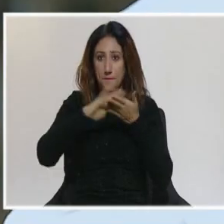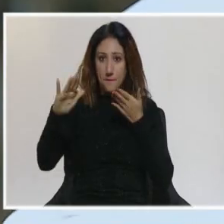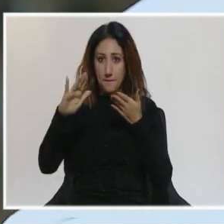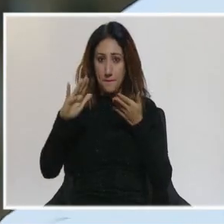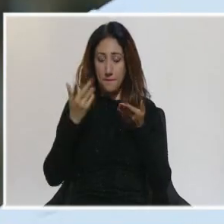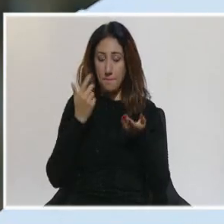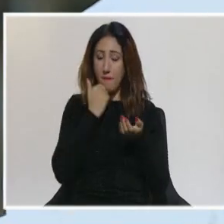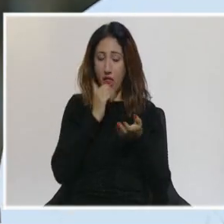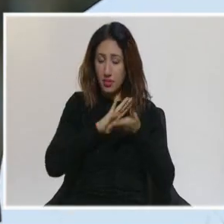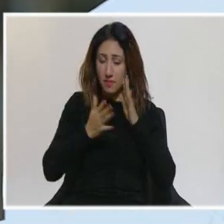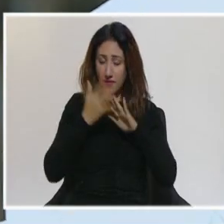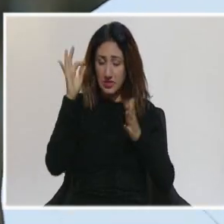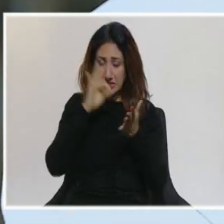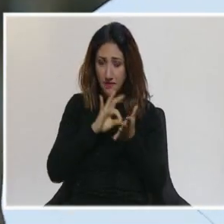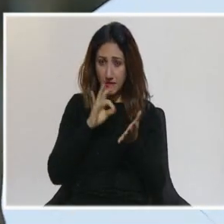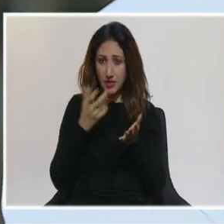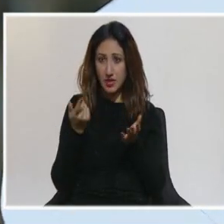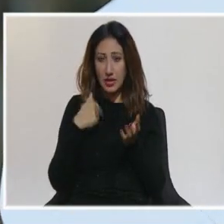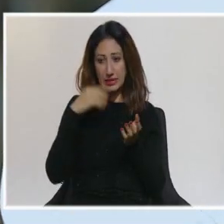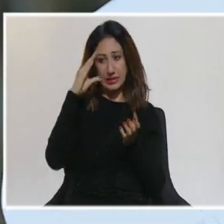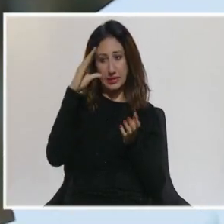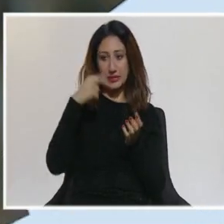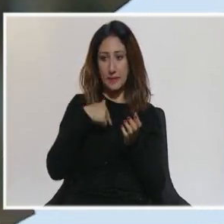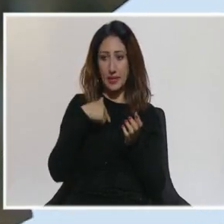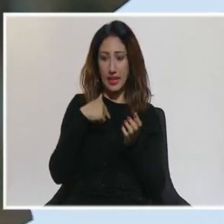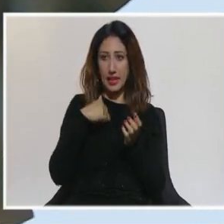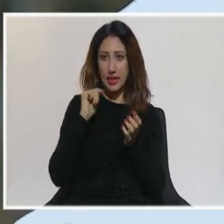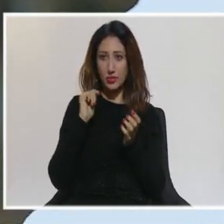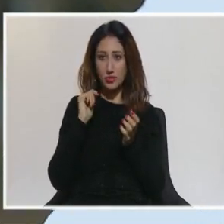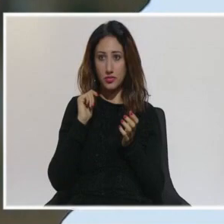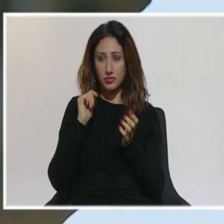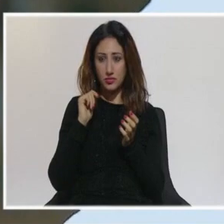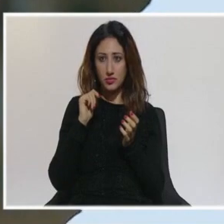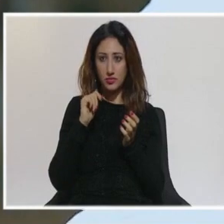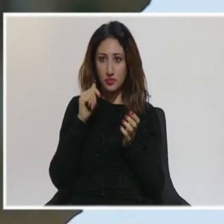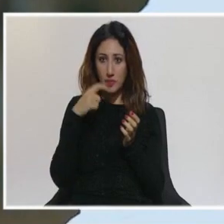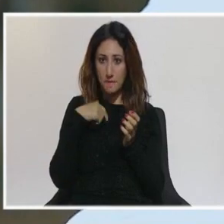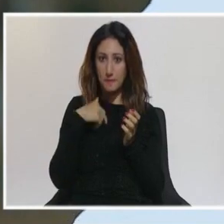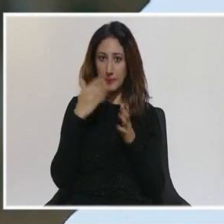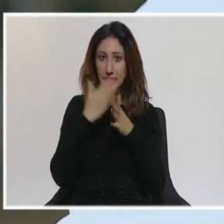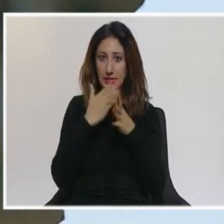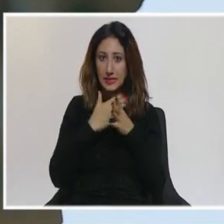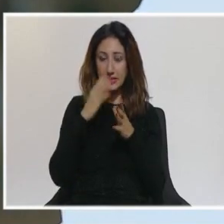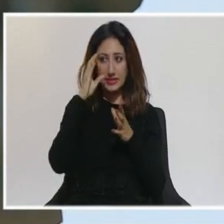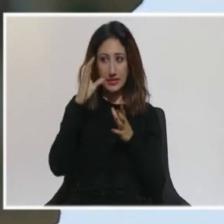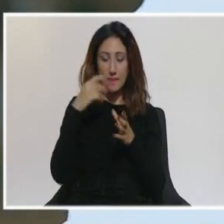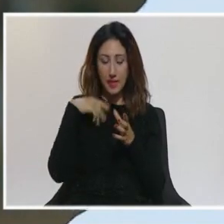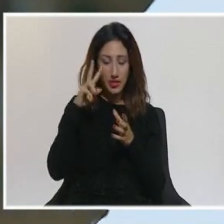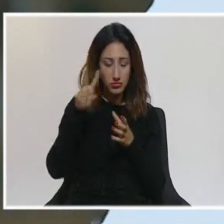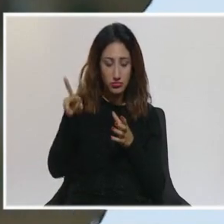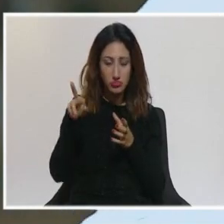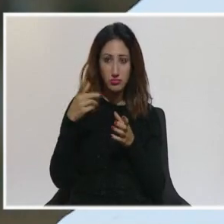العيوب. انا مثلا زملكاوي، فالزملكاويه زعلوا، بس انا كنت محروق قوي من حاله الزمالك.